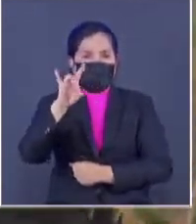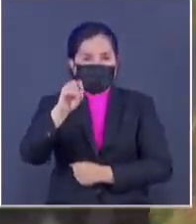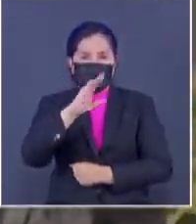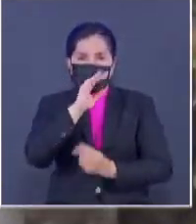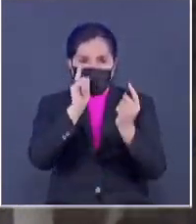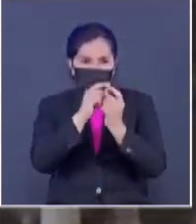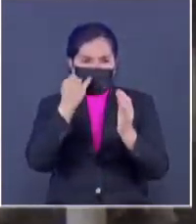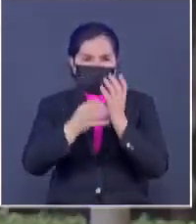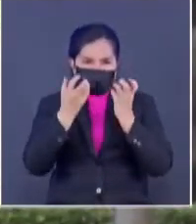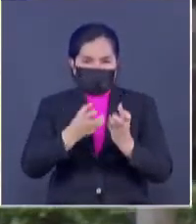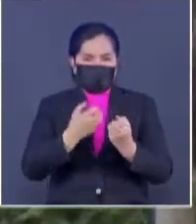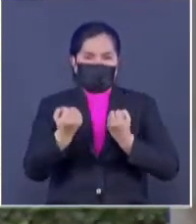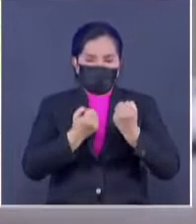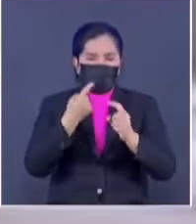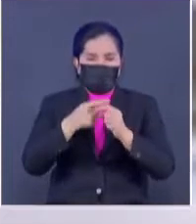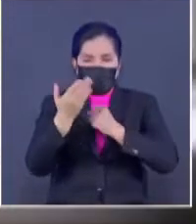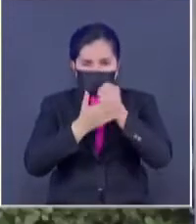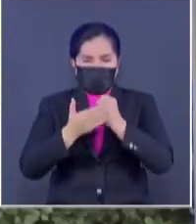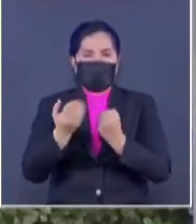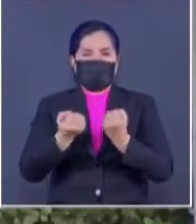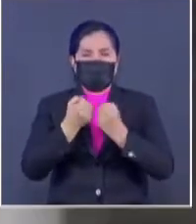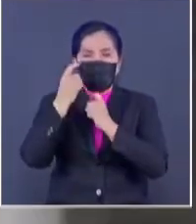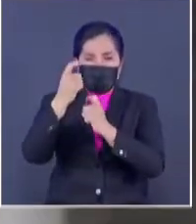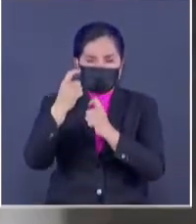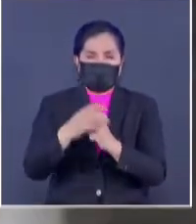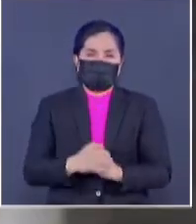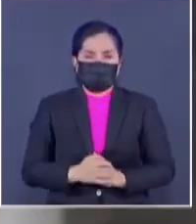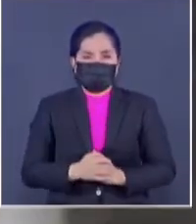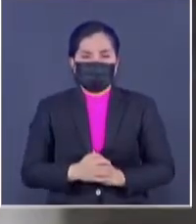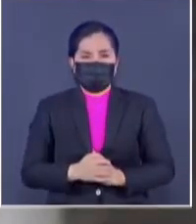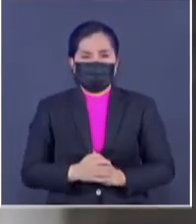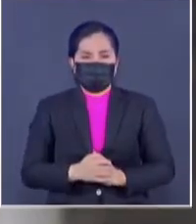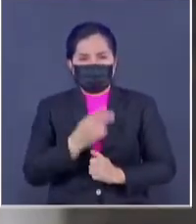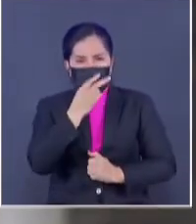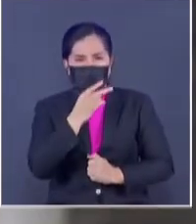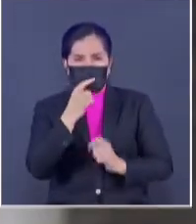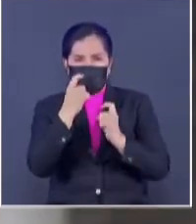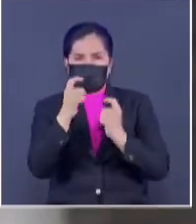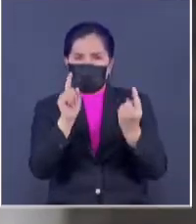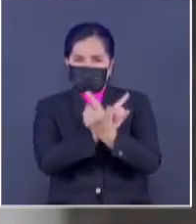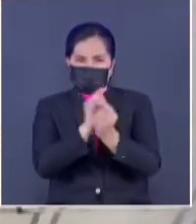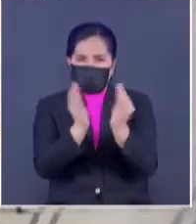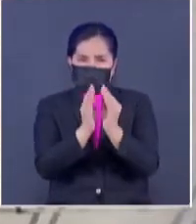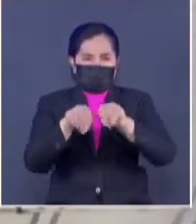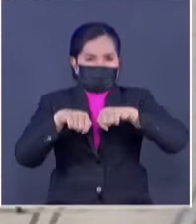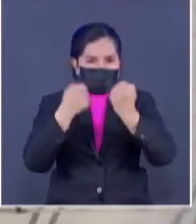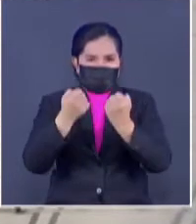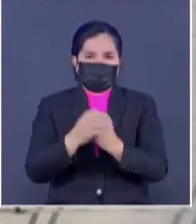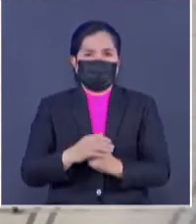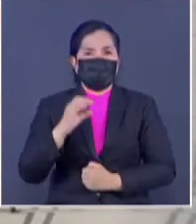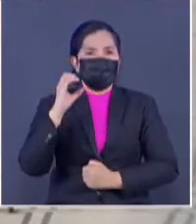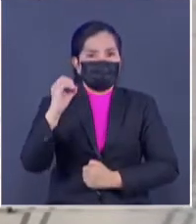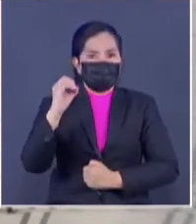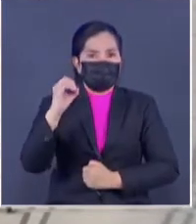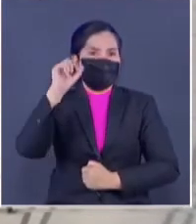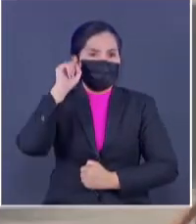เสพยาขณะที่ขับรถหรือว่าขับรถไม่คำนึงถึงความปลอดภัยของคนอื่นเป็นภัยต่อสังคมจะถูกตัดคะแนนเหลือเพียง0คะ